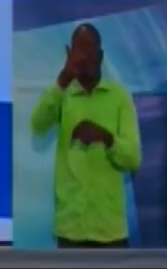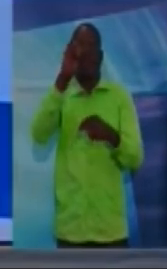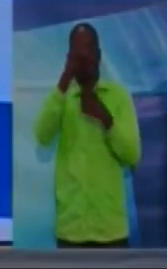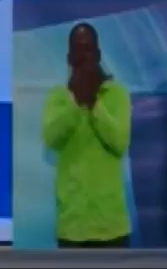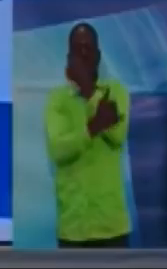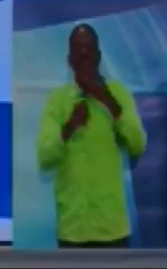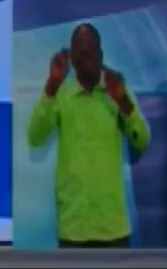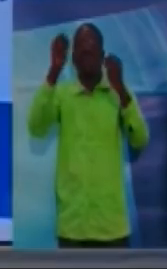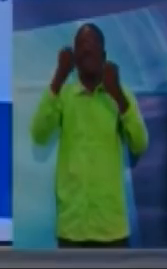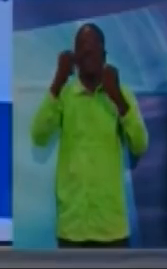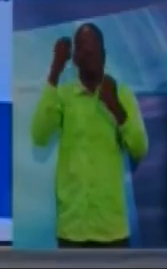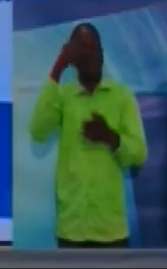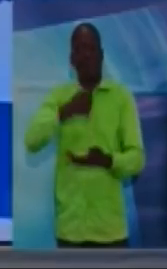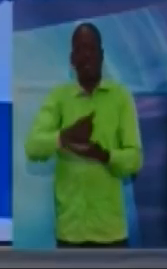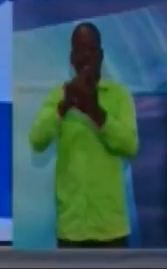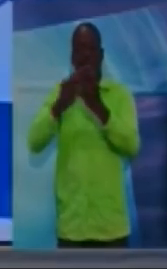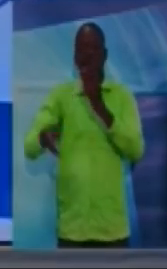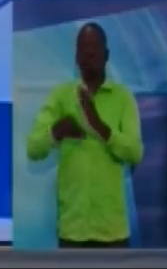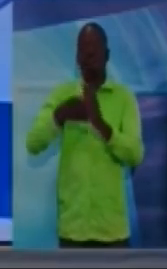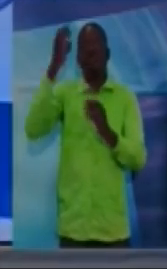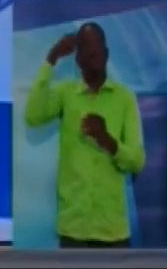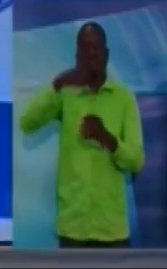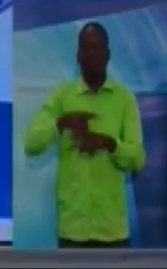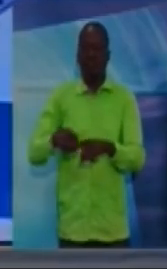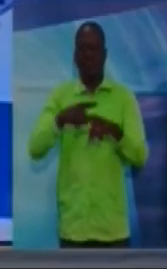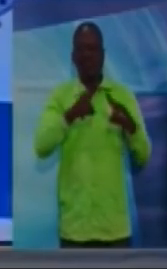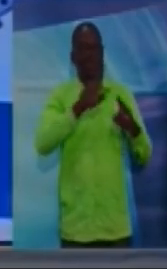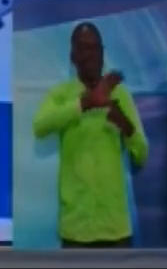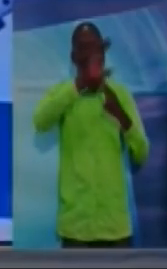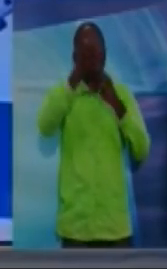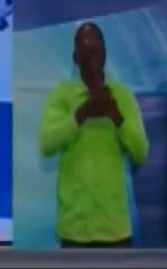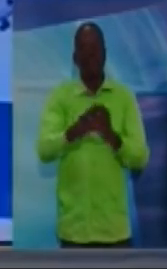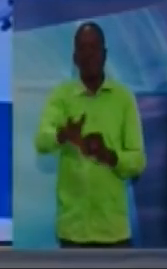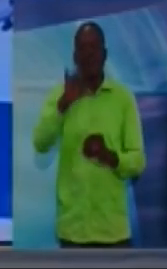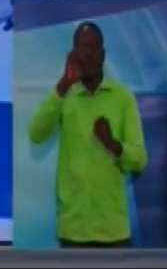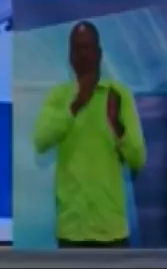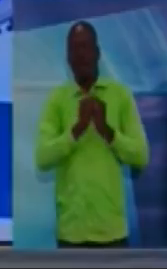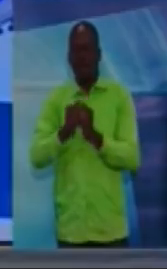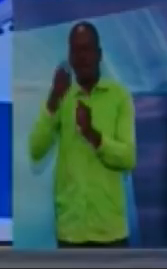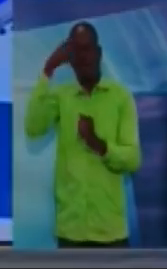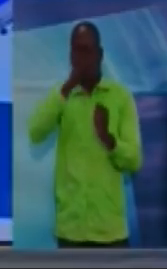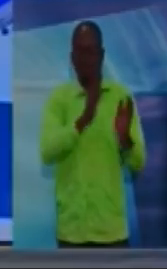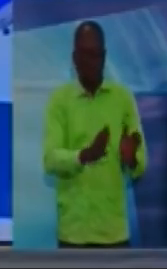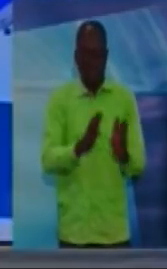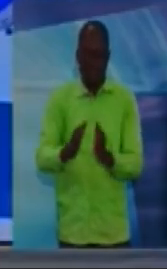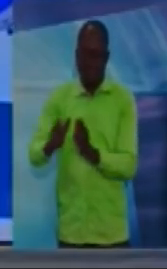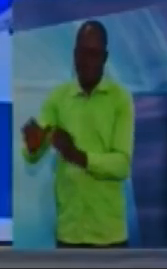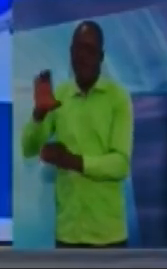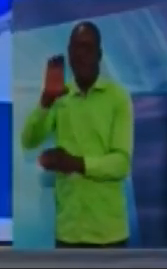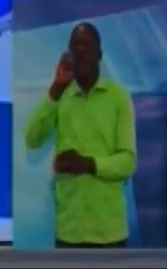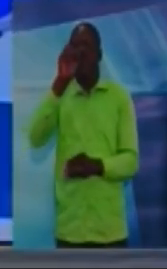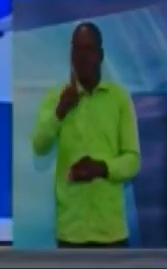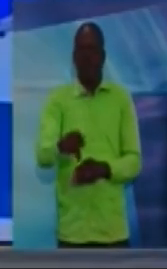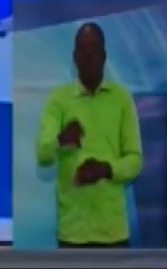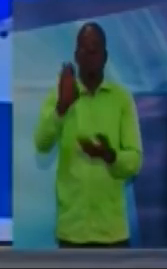Sous le thème Terre, biodiversité et climat, ils dégageront des positions communes pour la préparation de la COP.